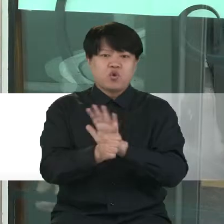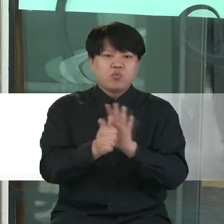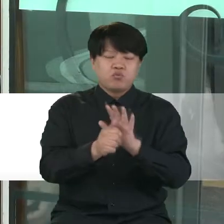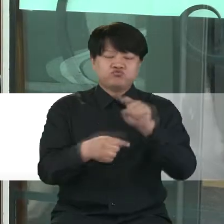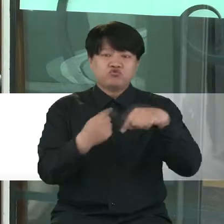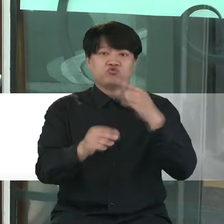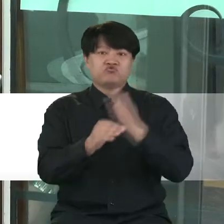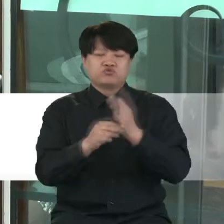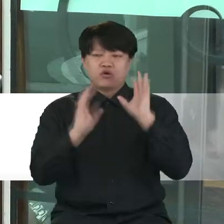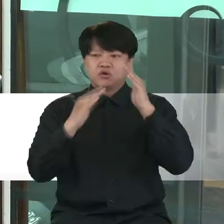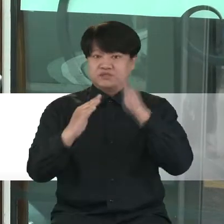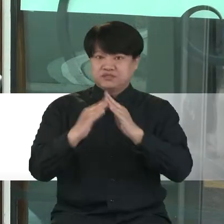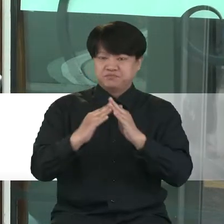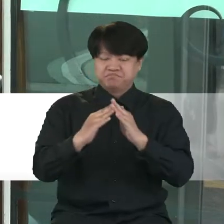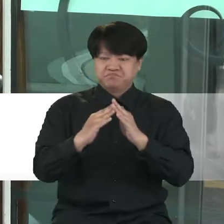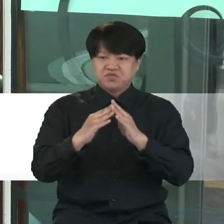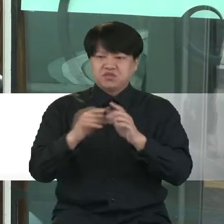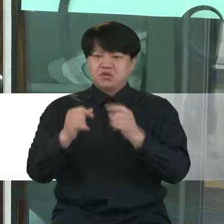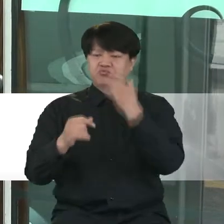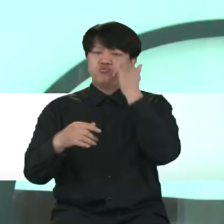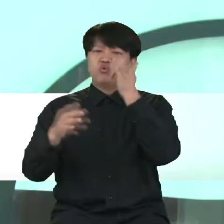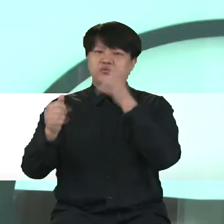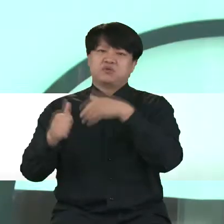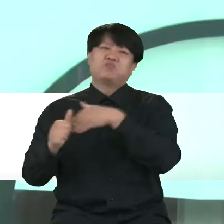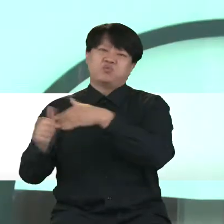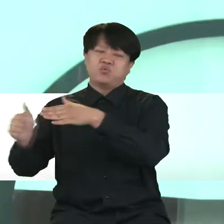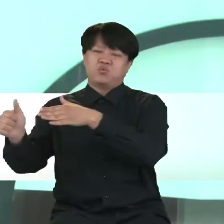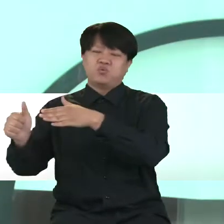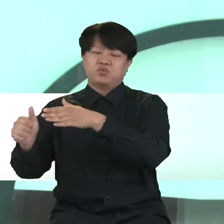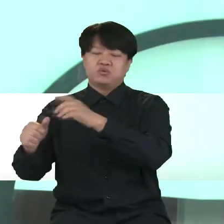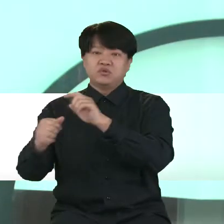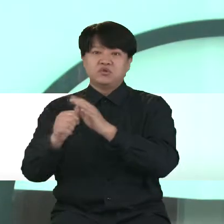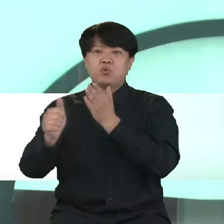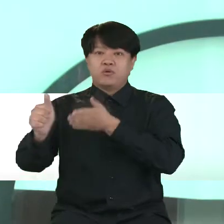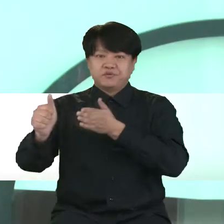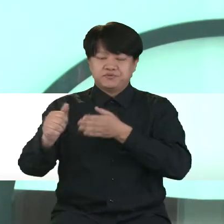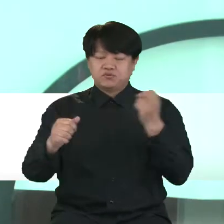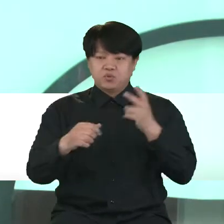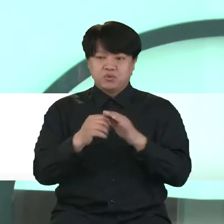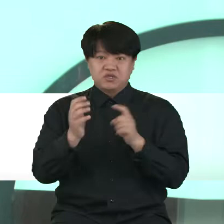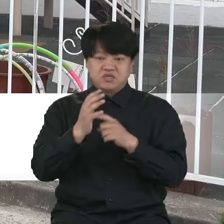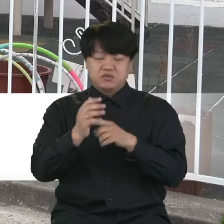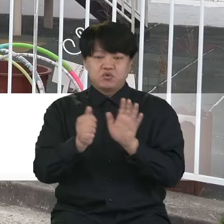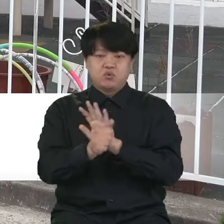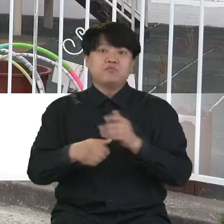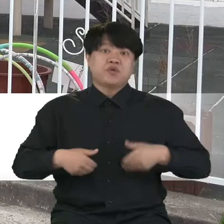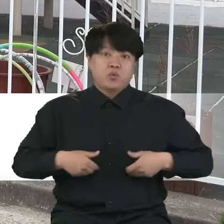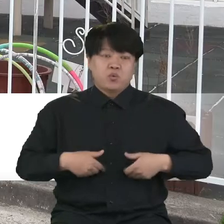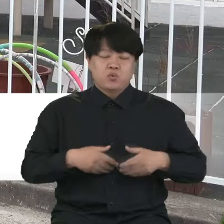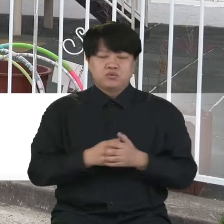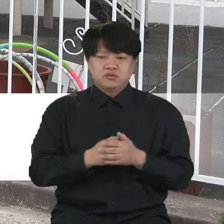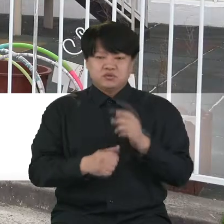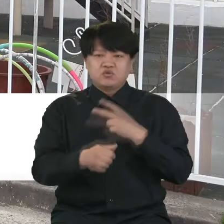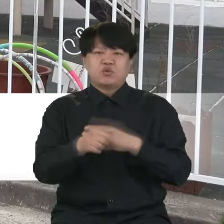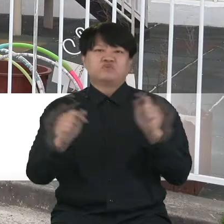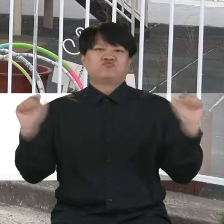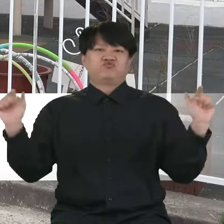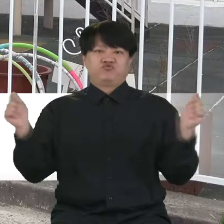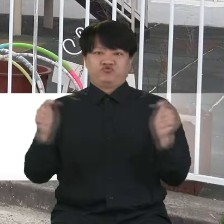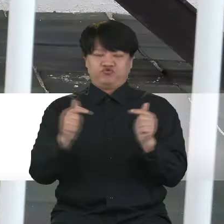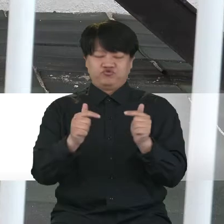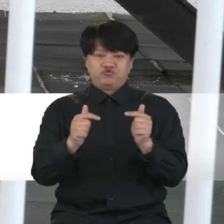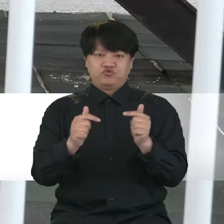있는 어린이집은 가급적 학부모에게 가정보육 을 권 하도록 하고 긴급 돌봄이 필요한 경우 최소 원 의 교사 10,000